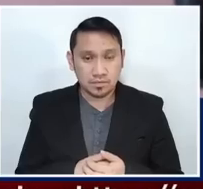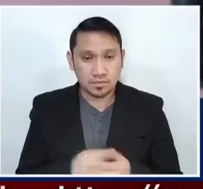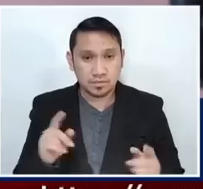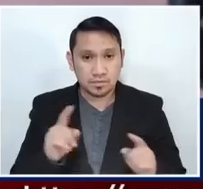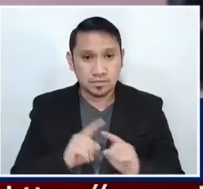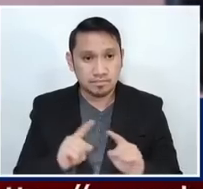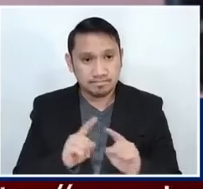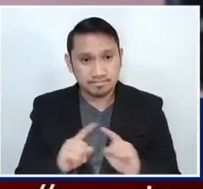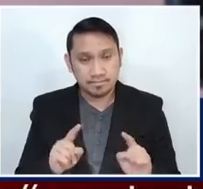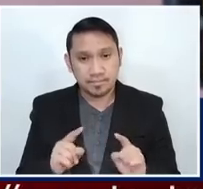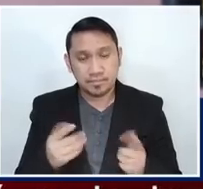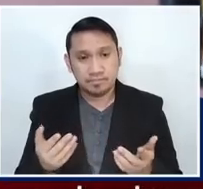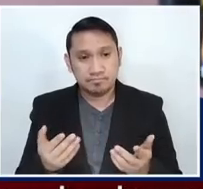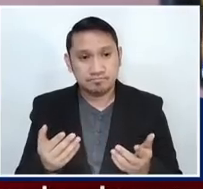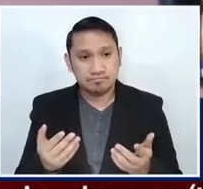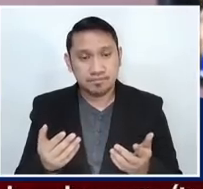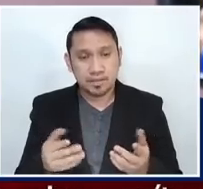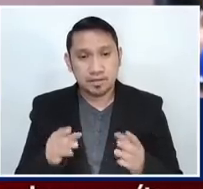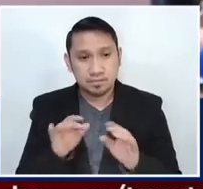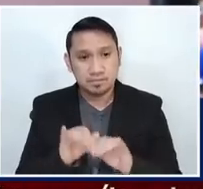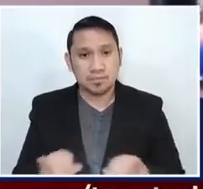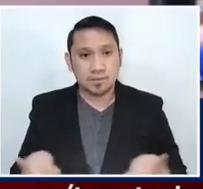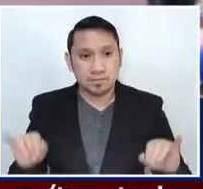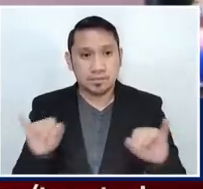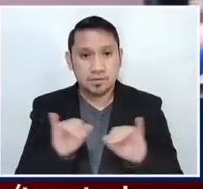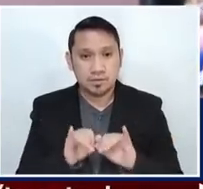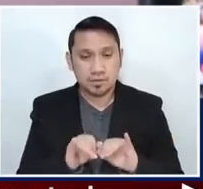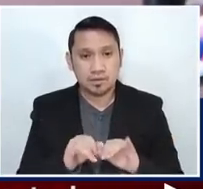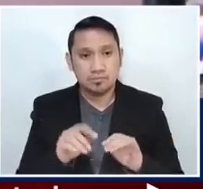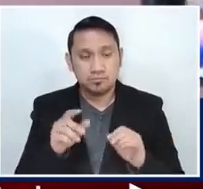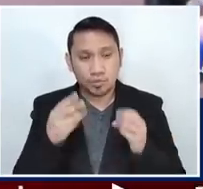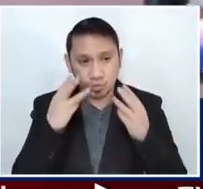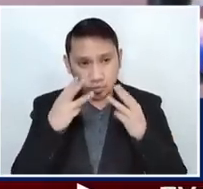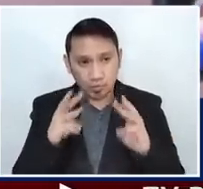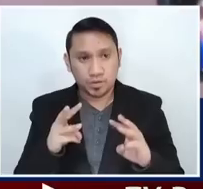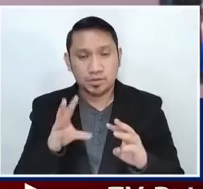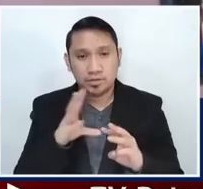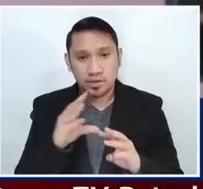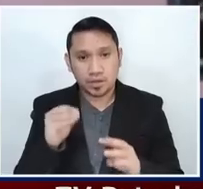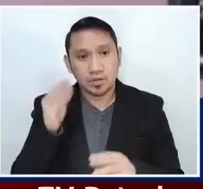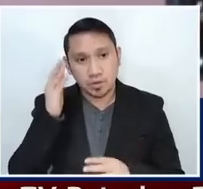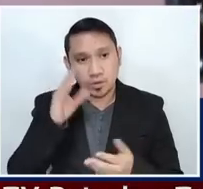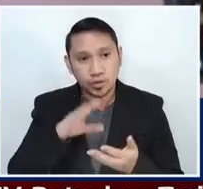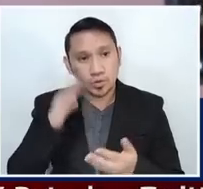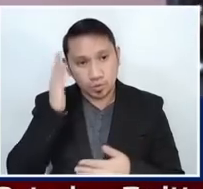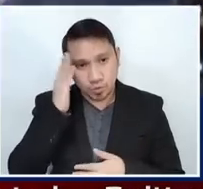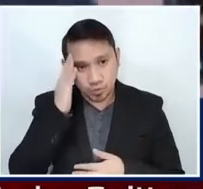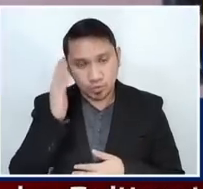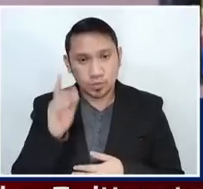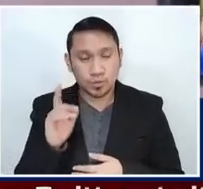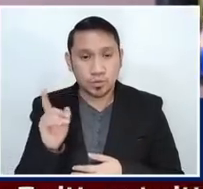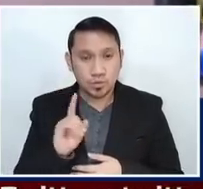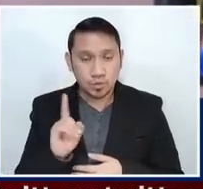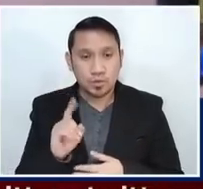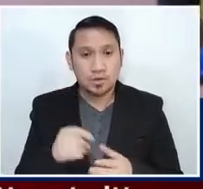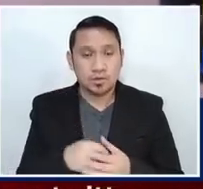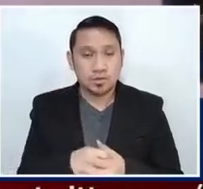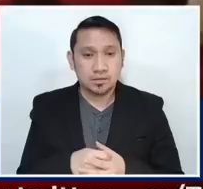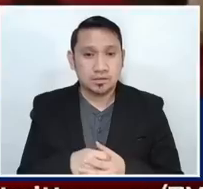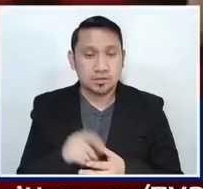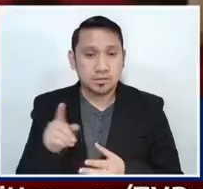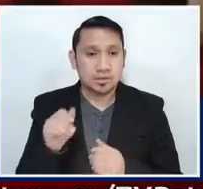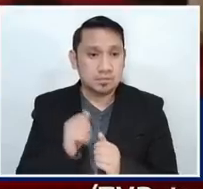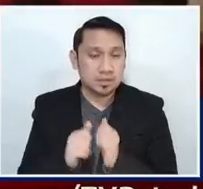politiko, mas importante siguro makita muna para malaman kung ano nga ba ang sinasaloob nitong sining